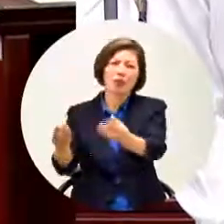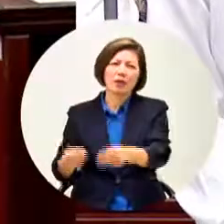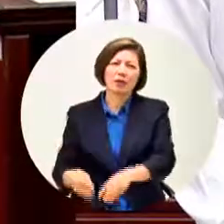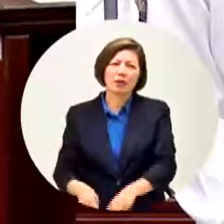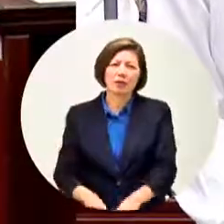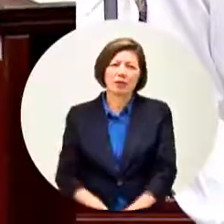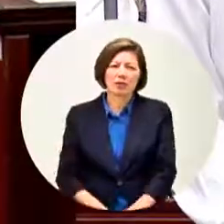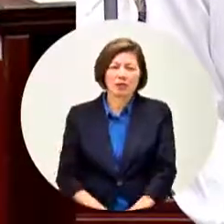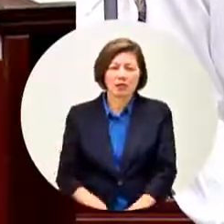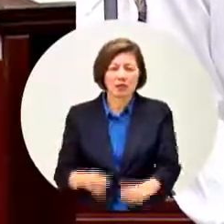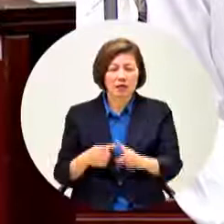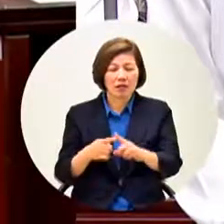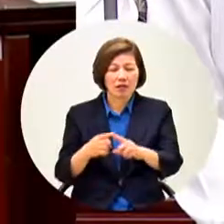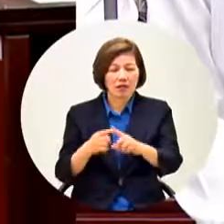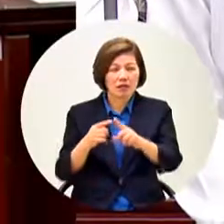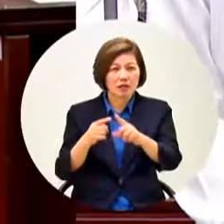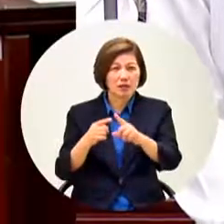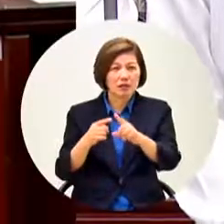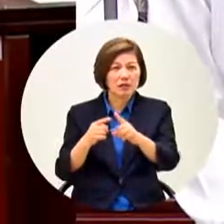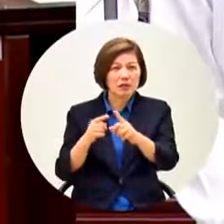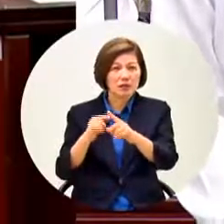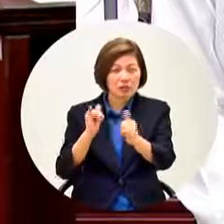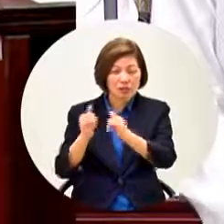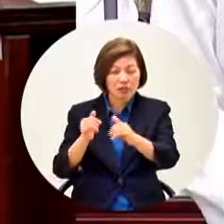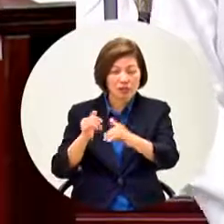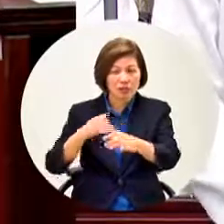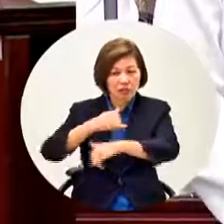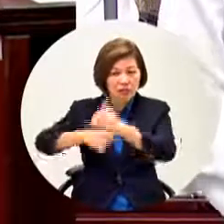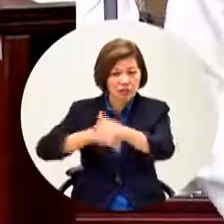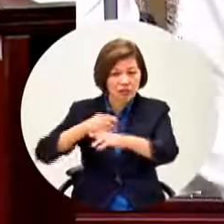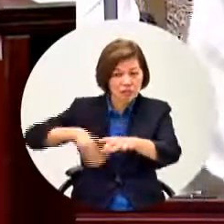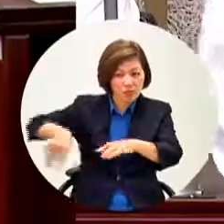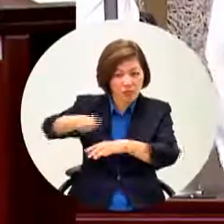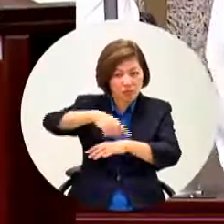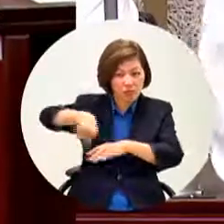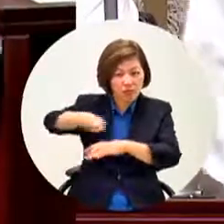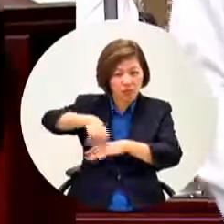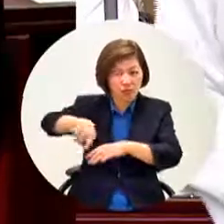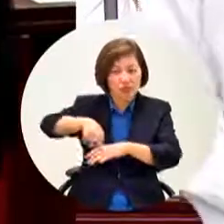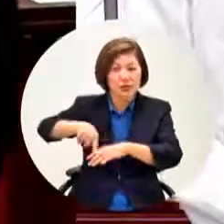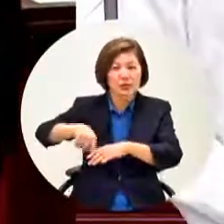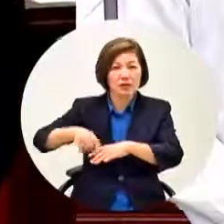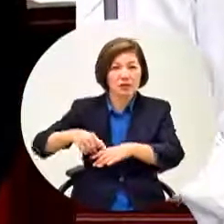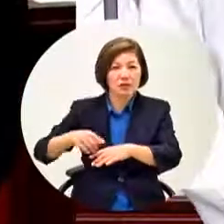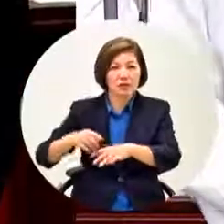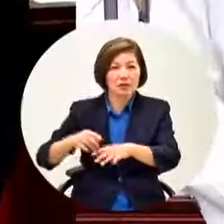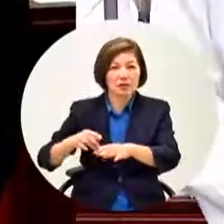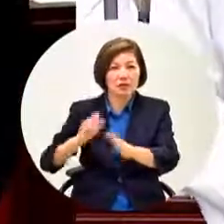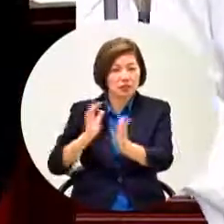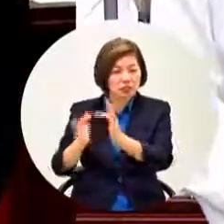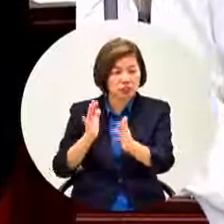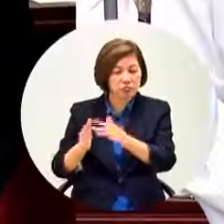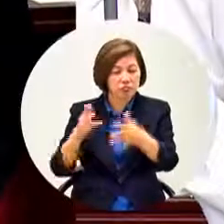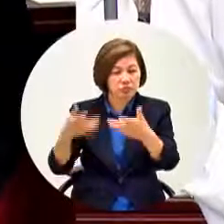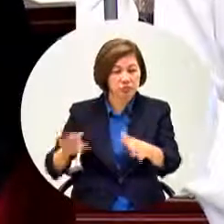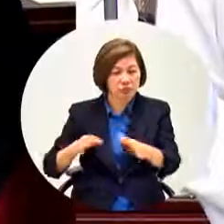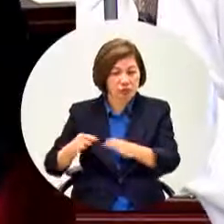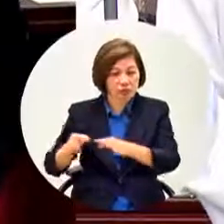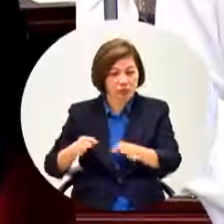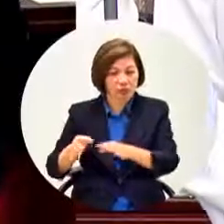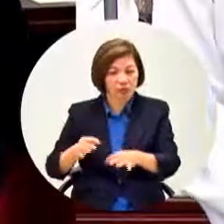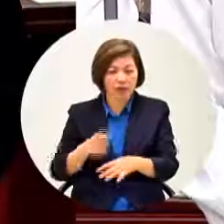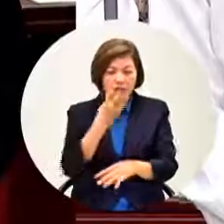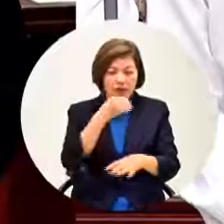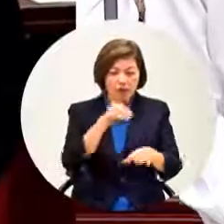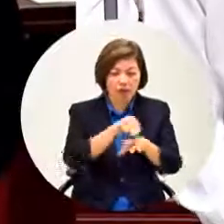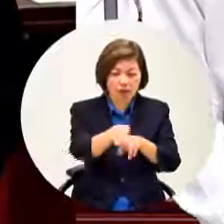圈较侪人口在流动的，这个生活圈跟这个商店，你做这样就是讲要带动